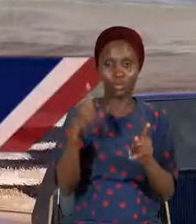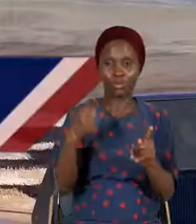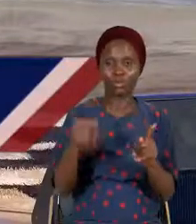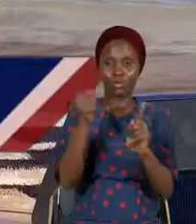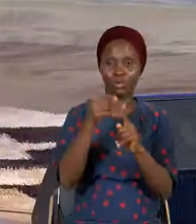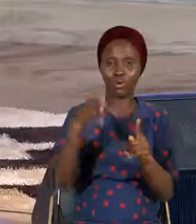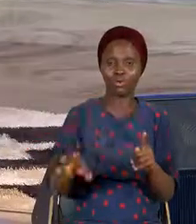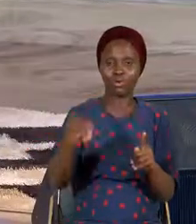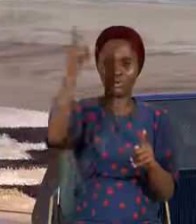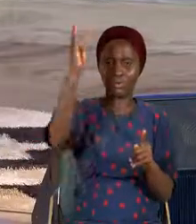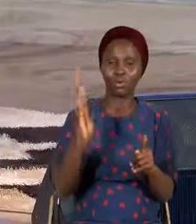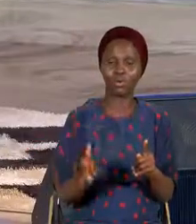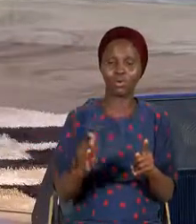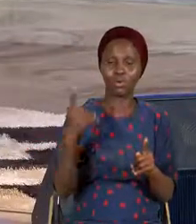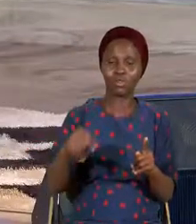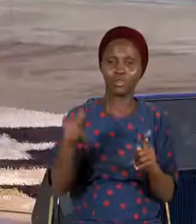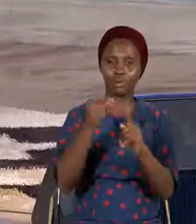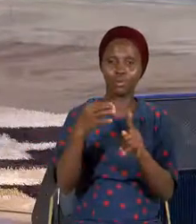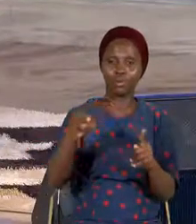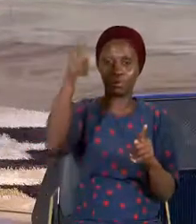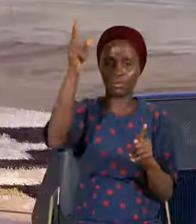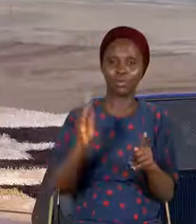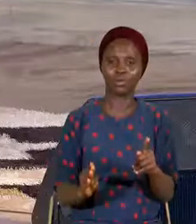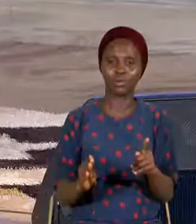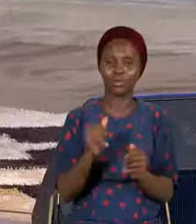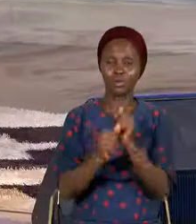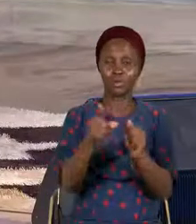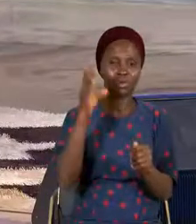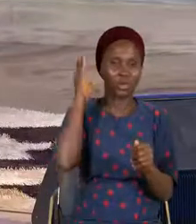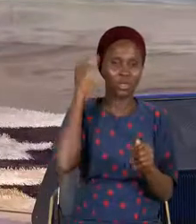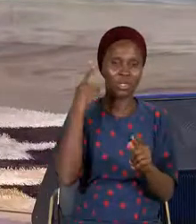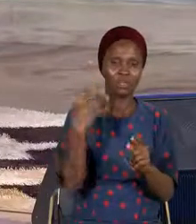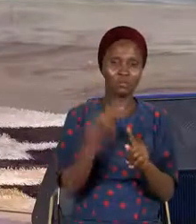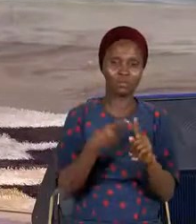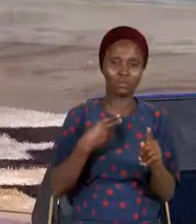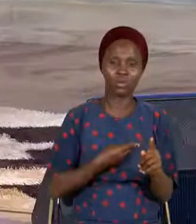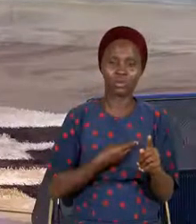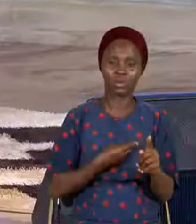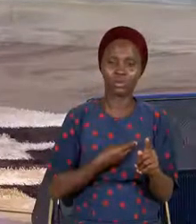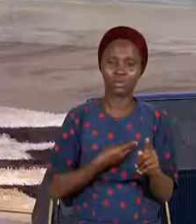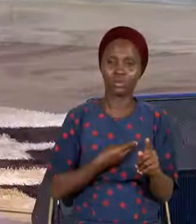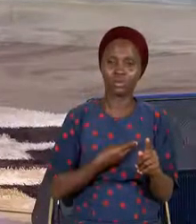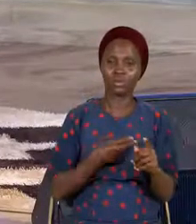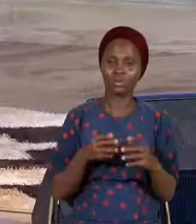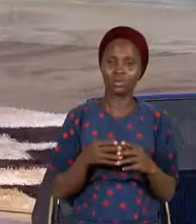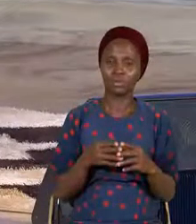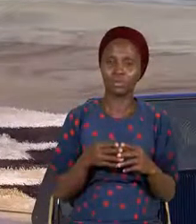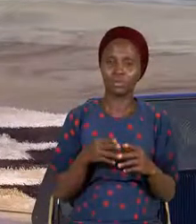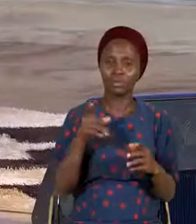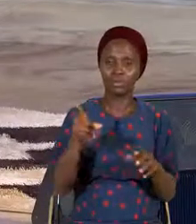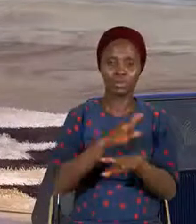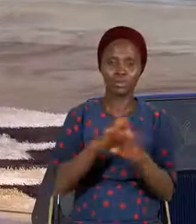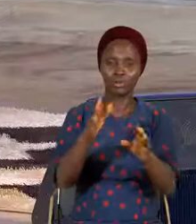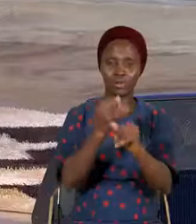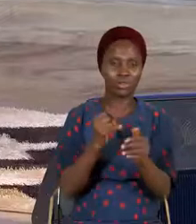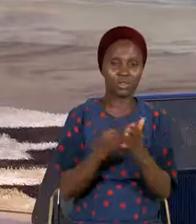parole de Dieu, ce n'est pas la parole de connaissance, c'est l'évangile. Qu'en recevant la parole de Dieu, que nous vous avons